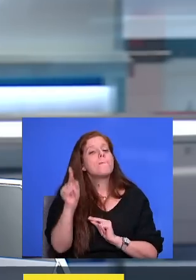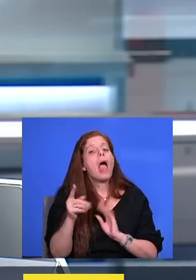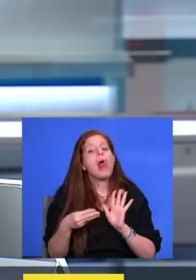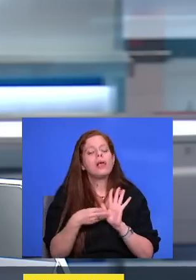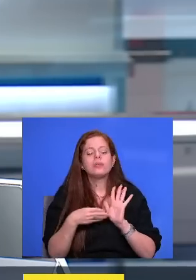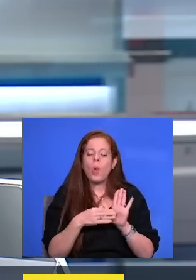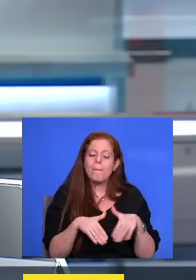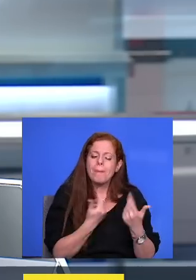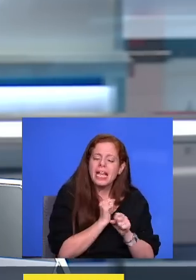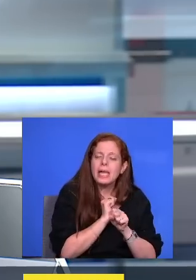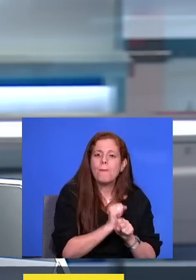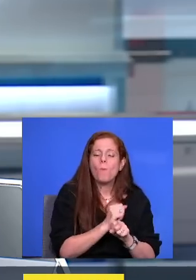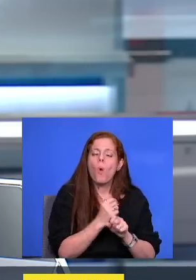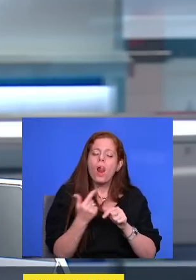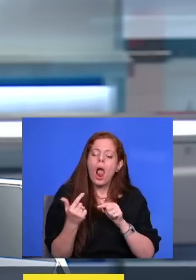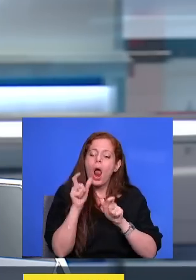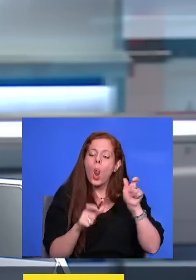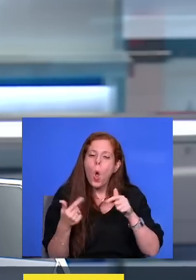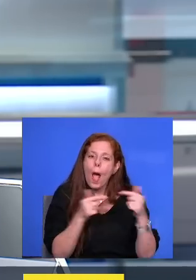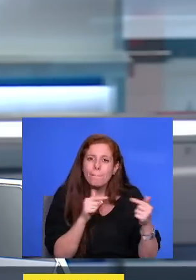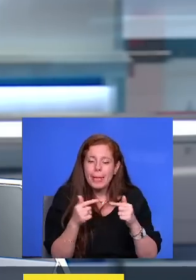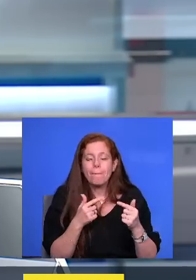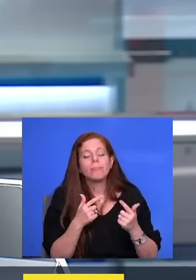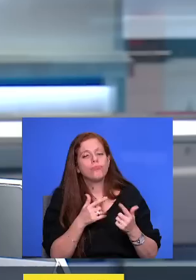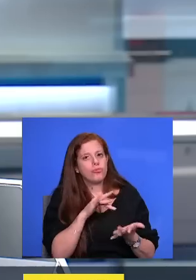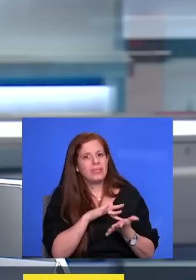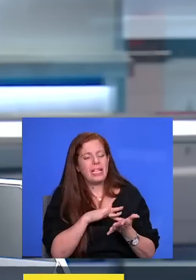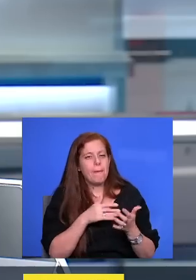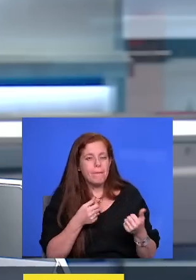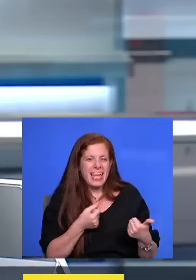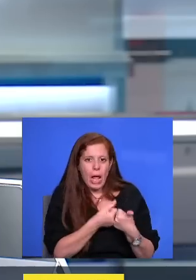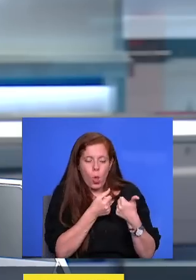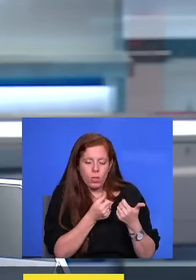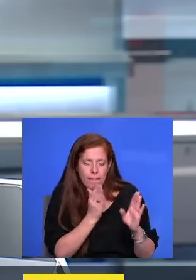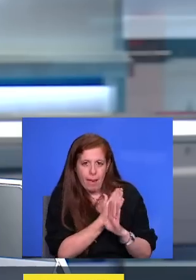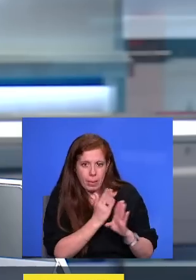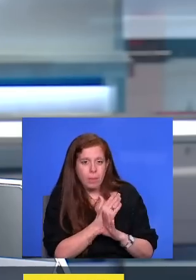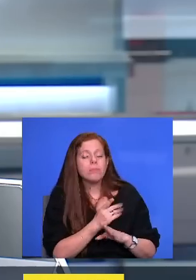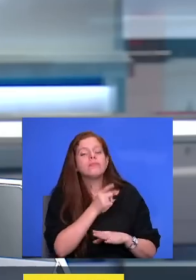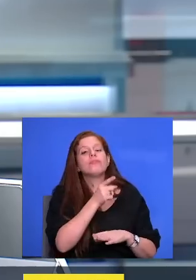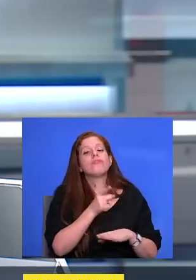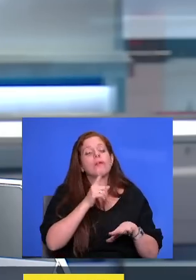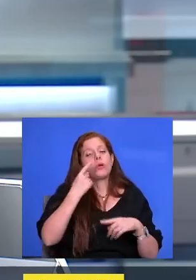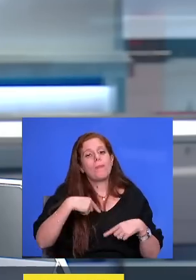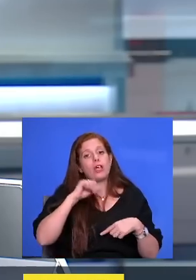גיבוי ללוחמים שנמצאים בהתקלות עם מחבלים, ואת יומו הראשון בתפקיד ליווה כתבנו לענייני משטרה, משה